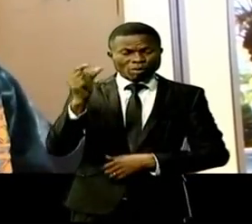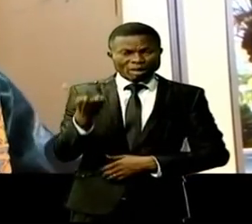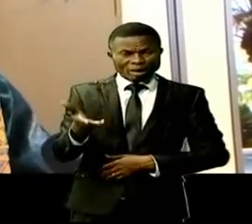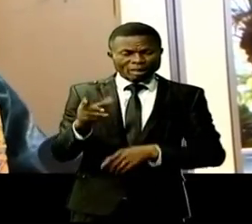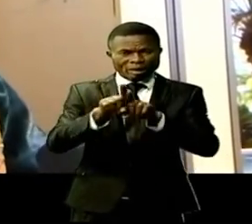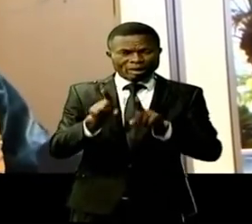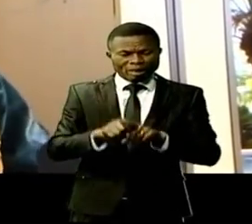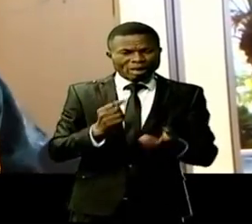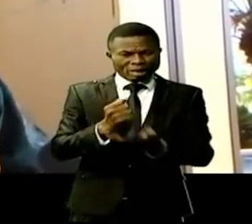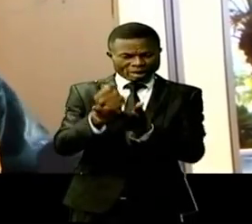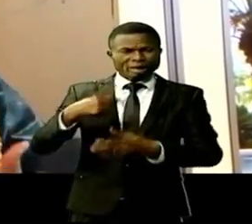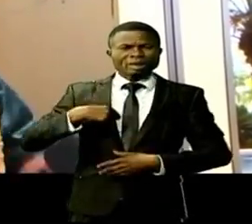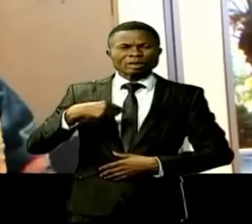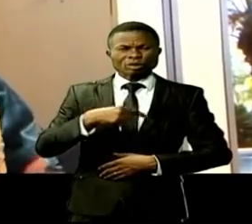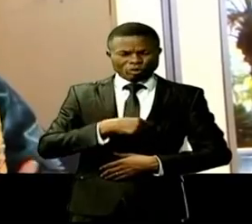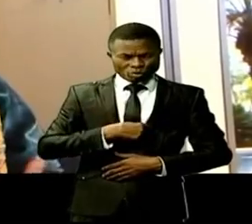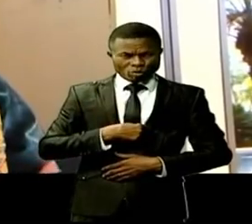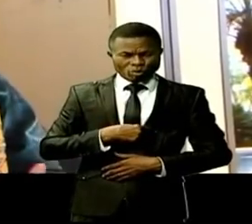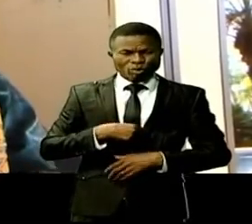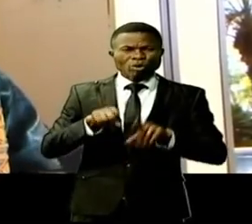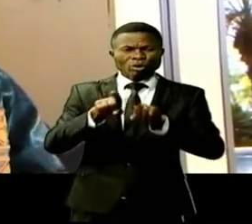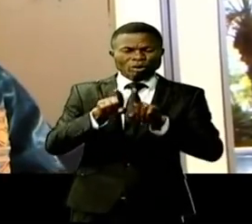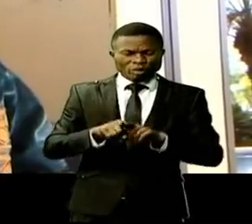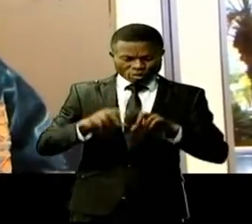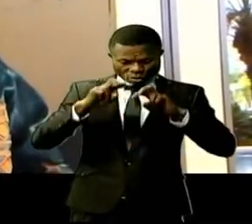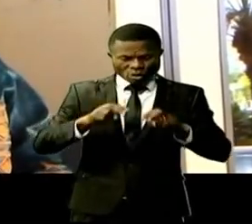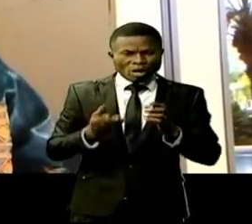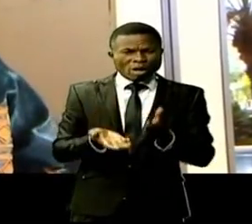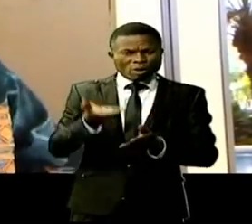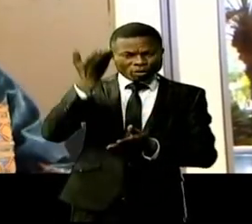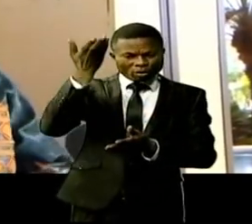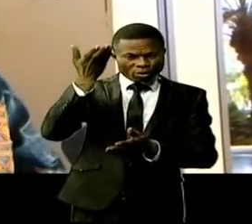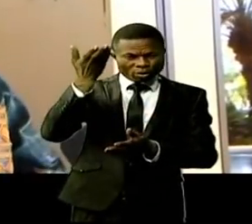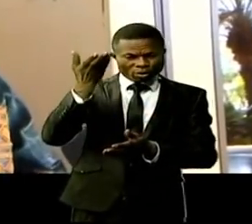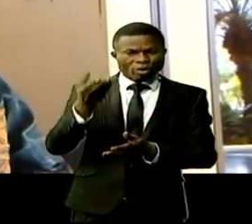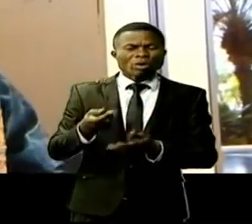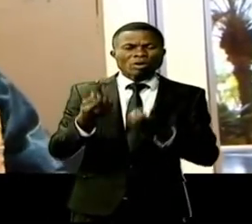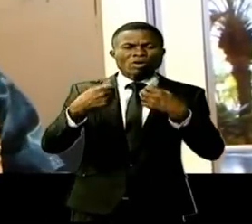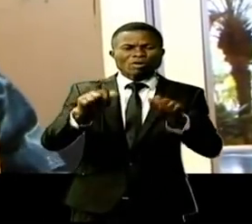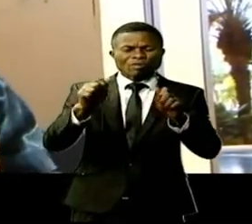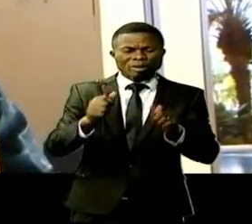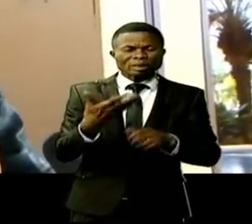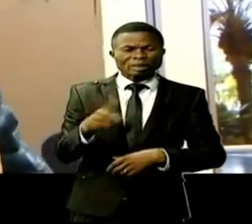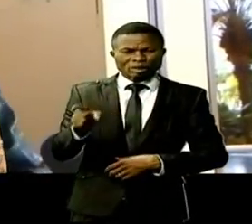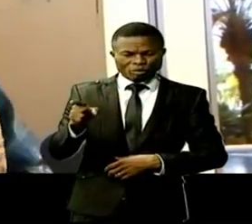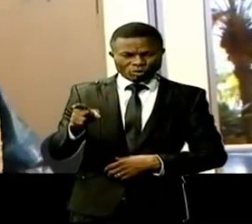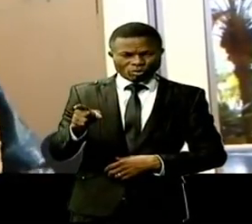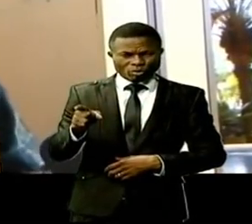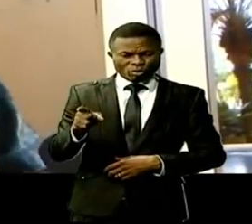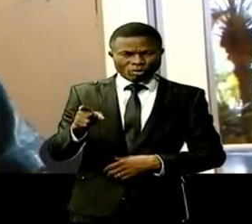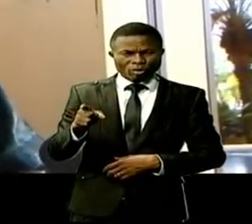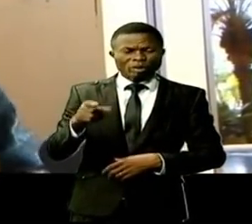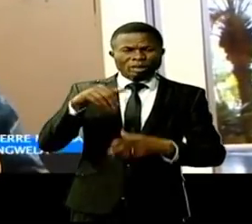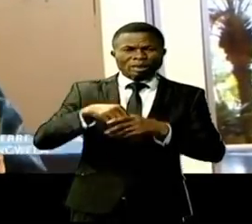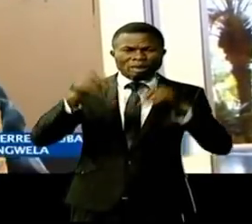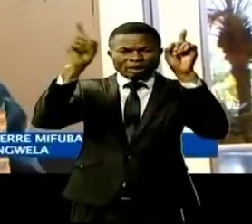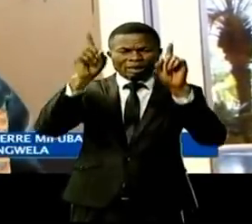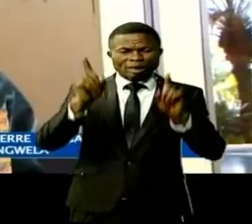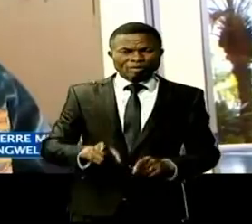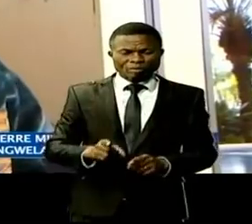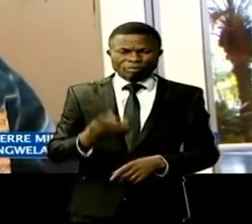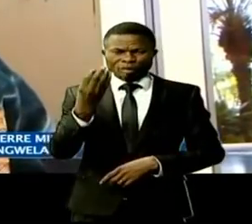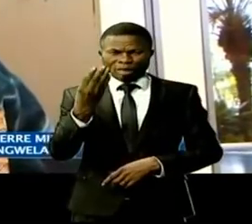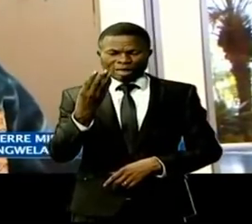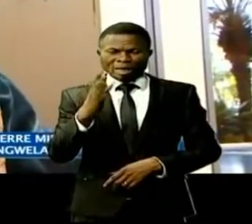nous amener à rehausser aussi, à revoir à la hausse le prix de la tonne de carbone qui est vendue en Afrique entre 4 et